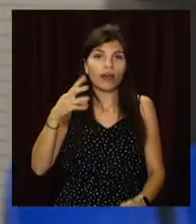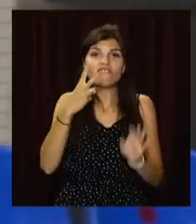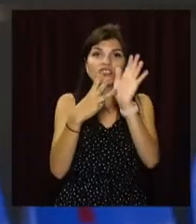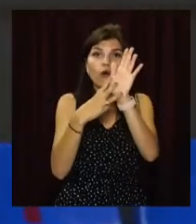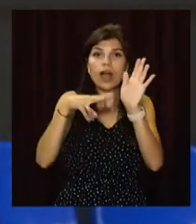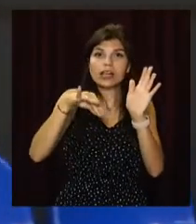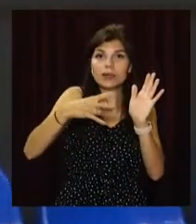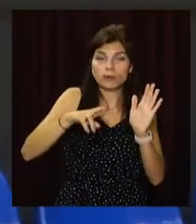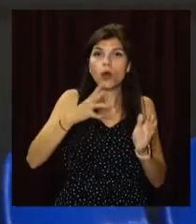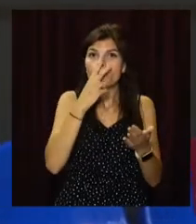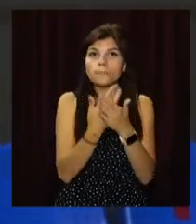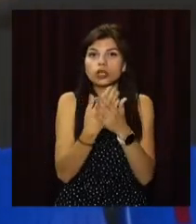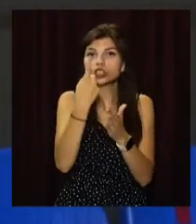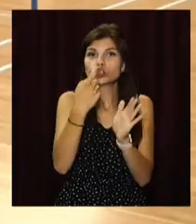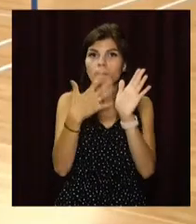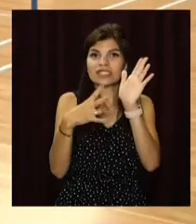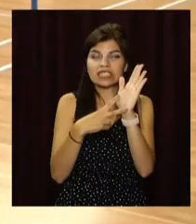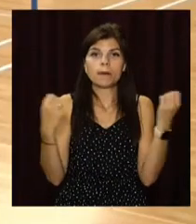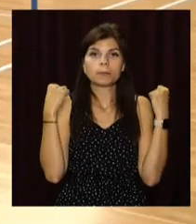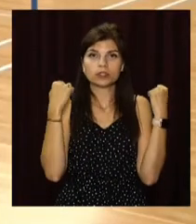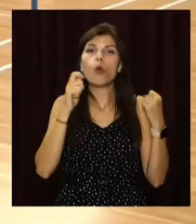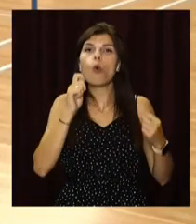Україну представлятимуть 157 спортсменів.